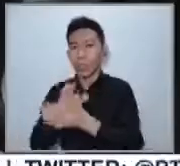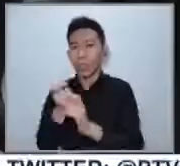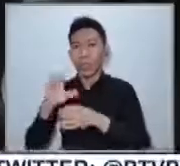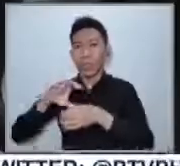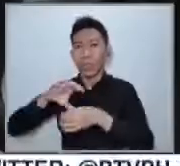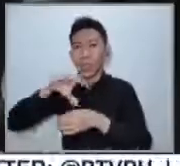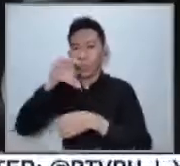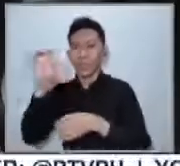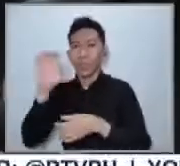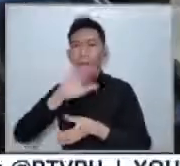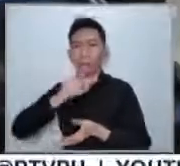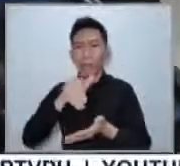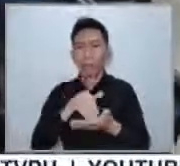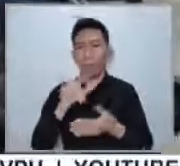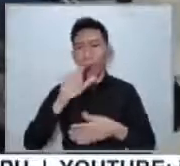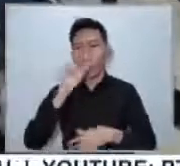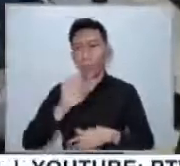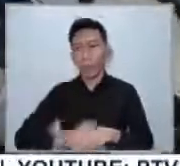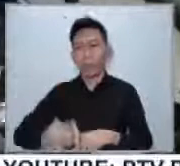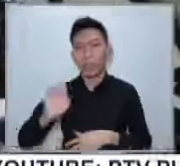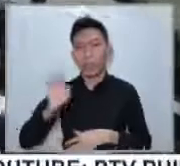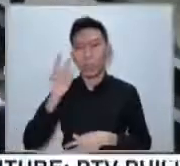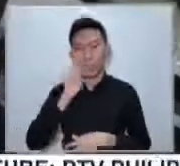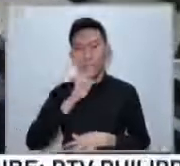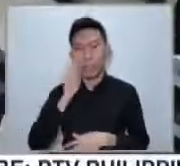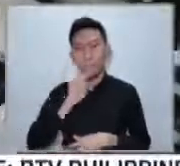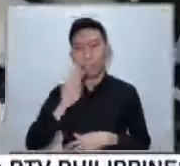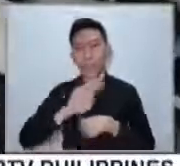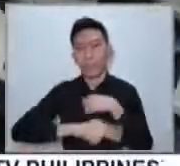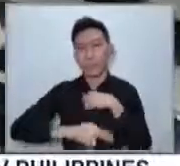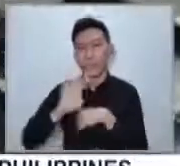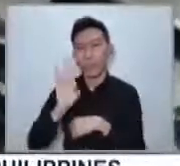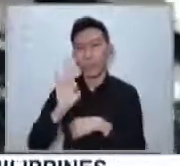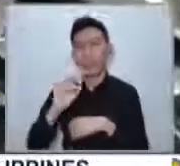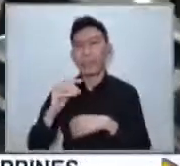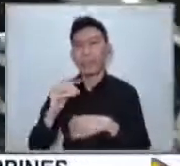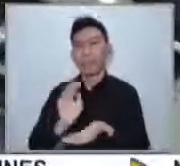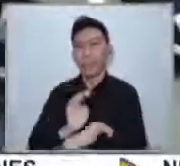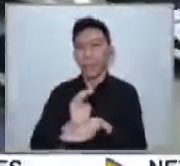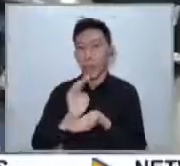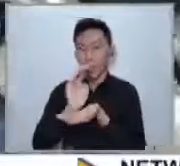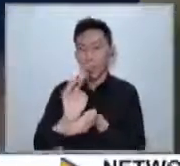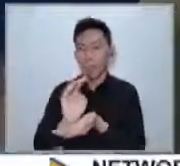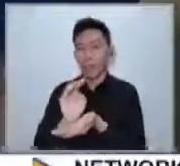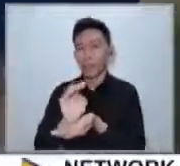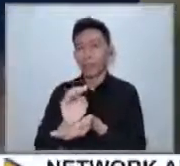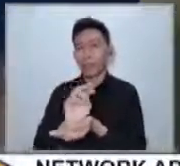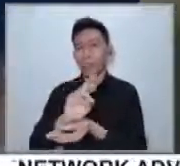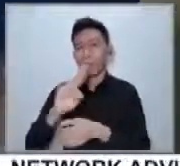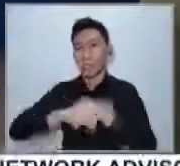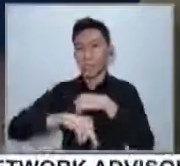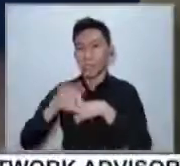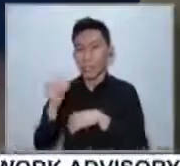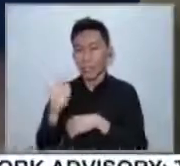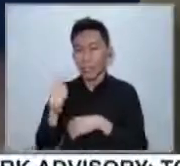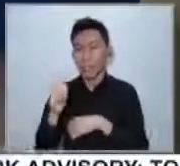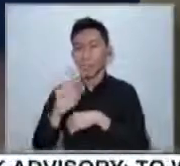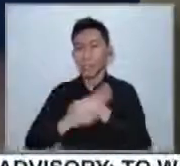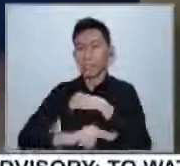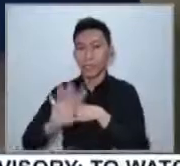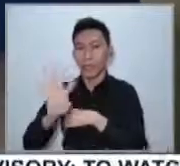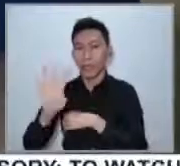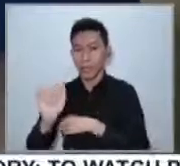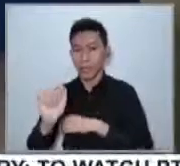Central Luzon, Eastern Visayas, Region 7, Zamboanga Peninsula, Region 10, Region 4A,